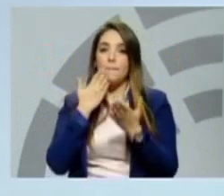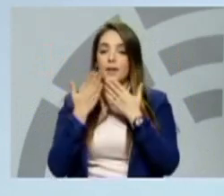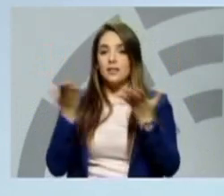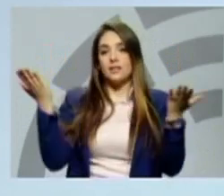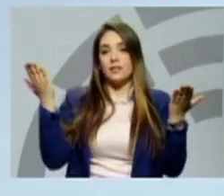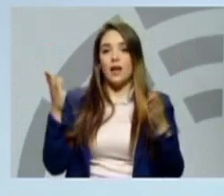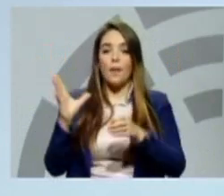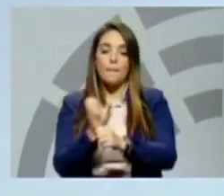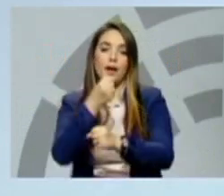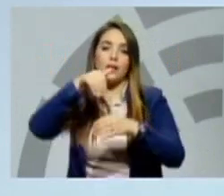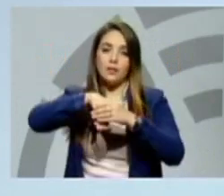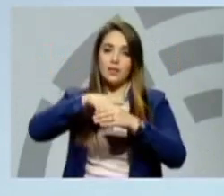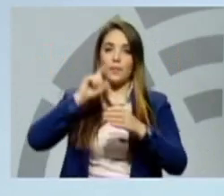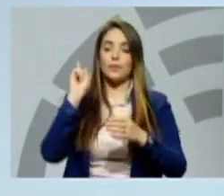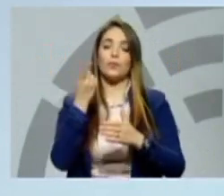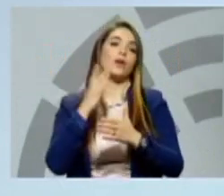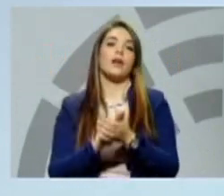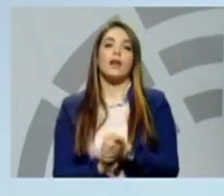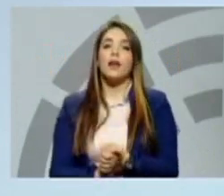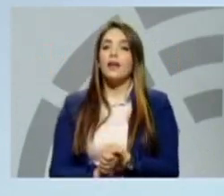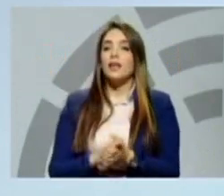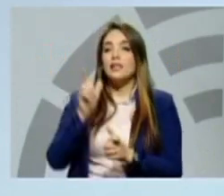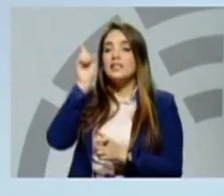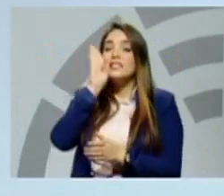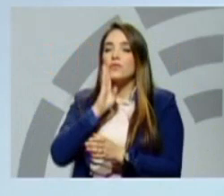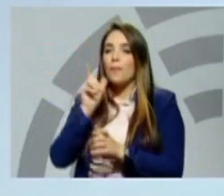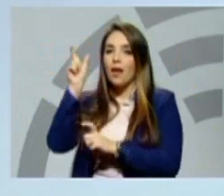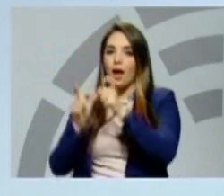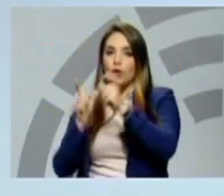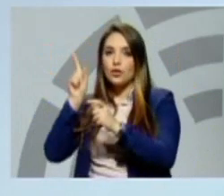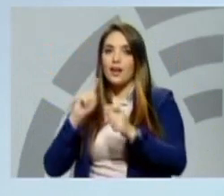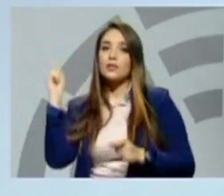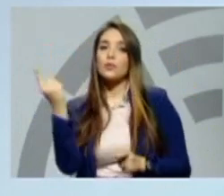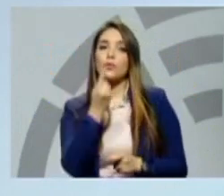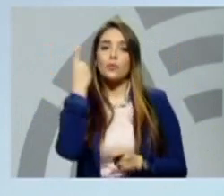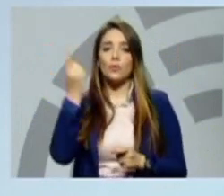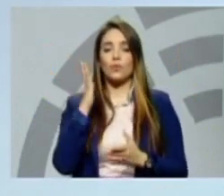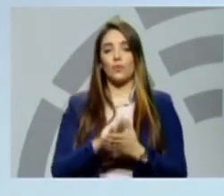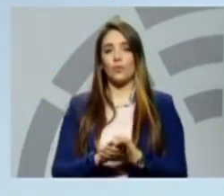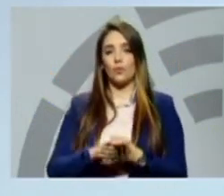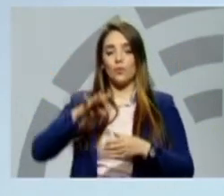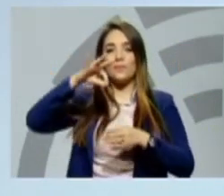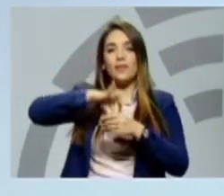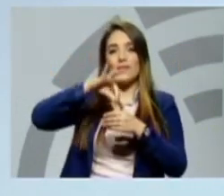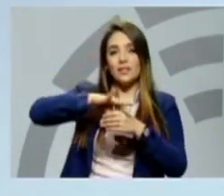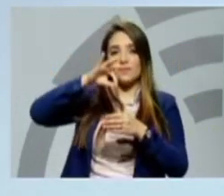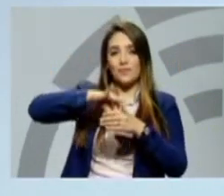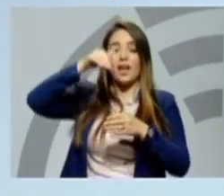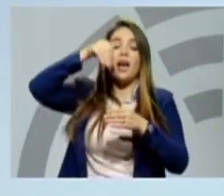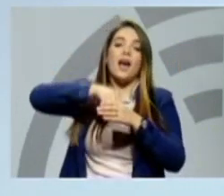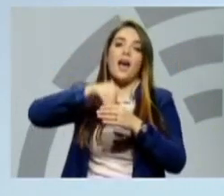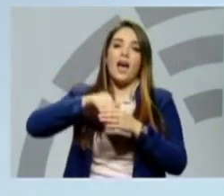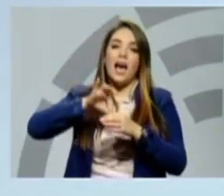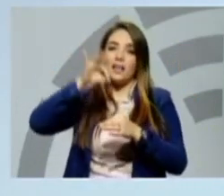مراحلتها الاولى اللي نطلب منكم اليوم هو دعمي الاستكمال المسار بس الكفاءه تلقى طريقها لخدمه المستحقين